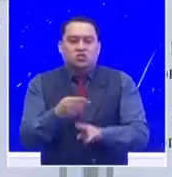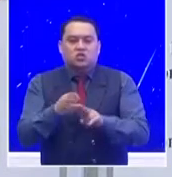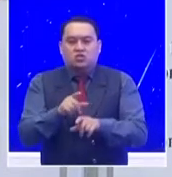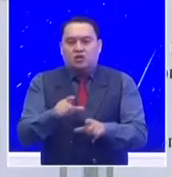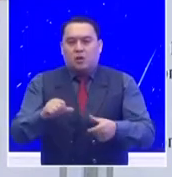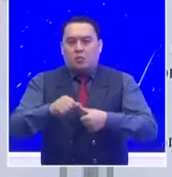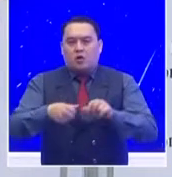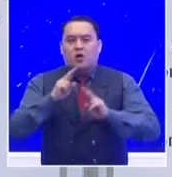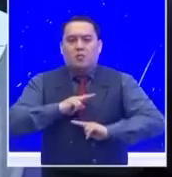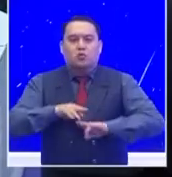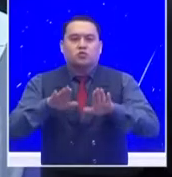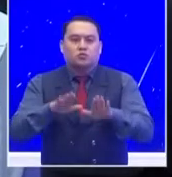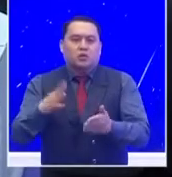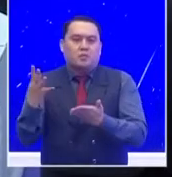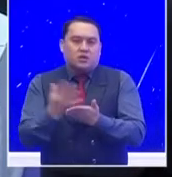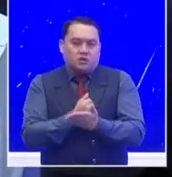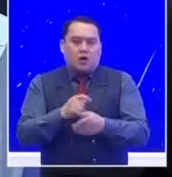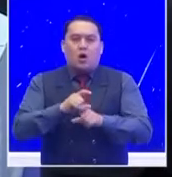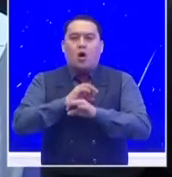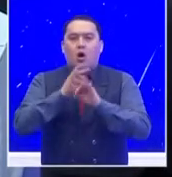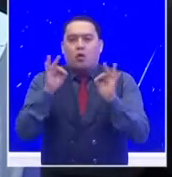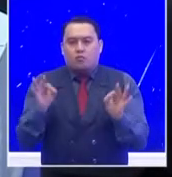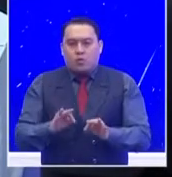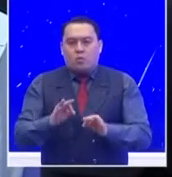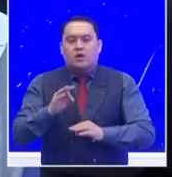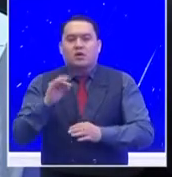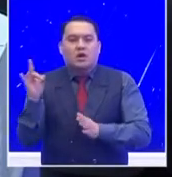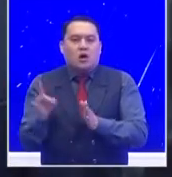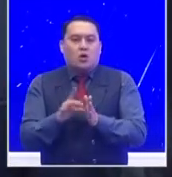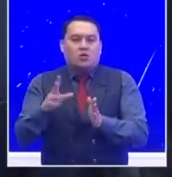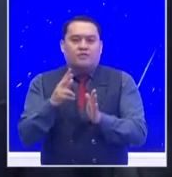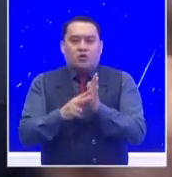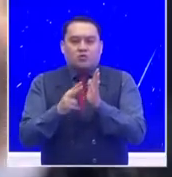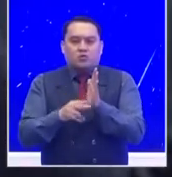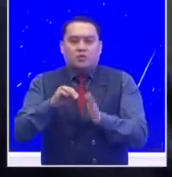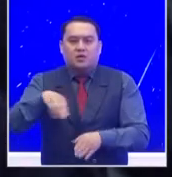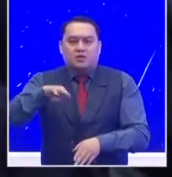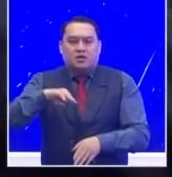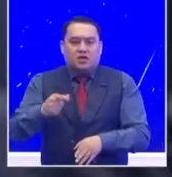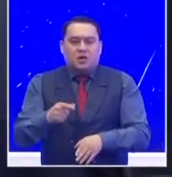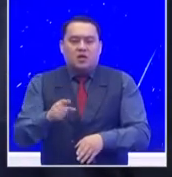нашли себе постоянное место работы. Объем инвестиций достиг рекордных 80 миллиардов тенге.